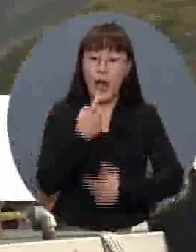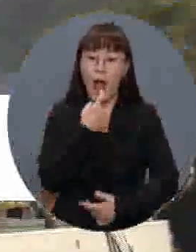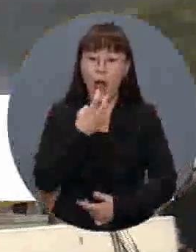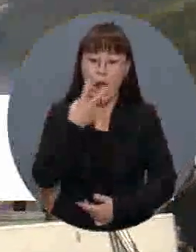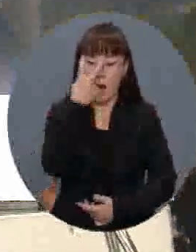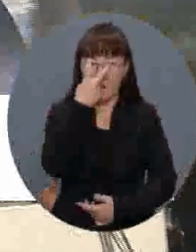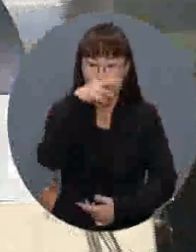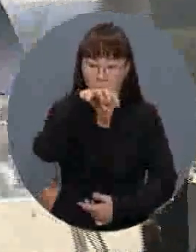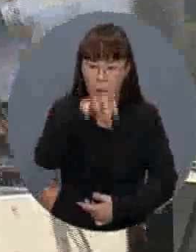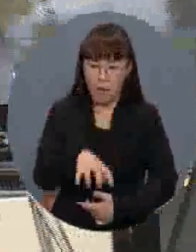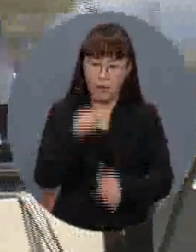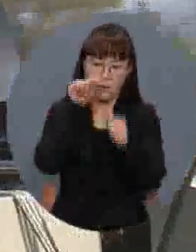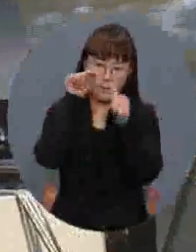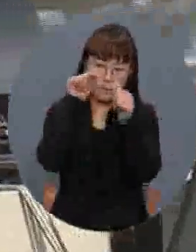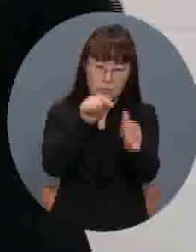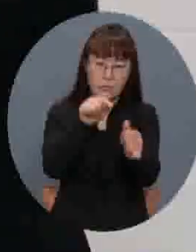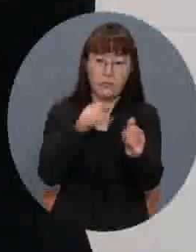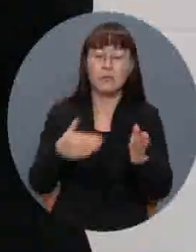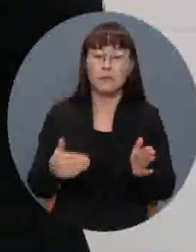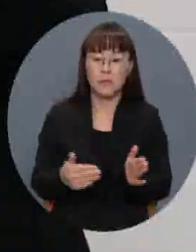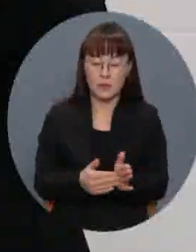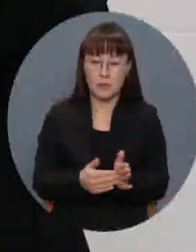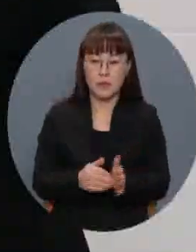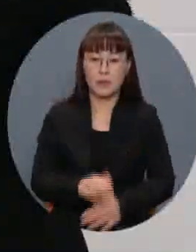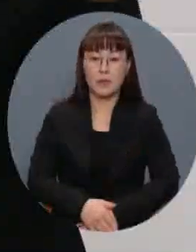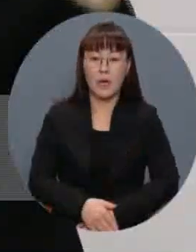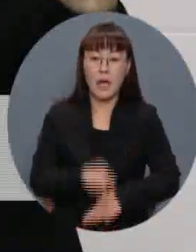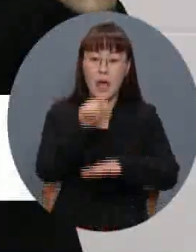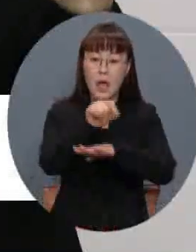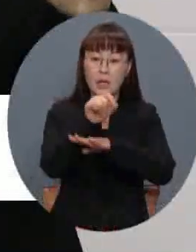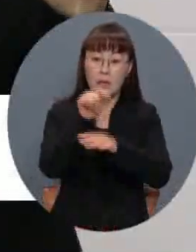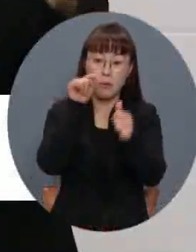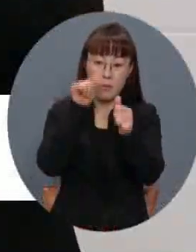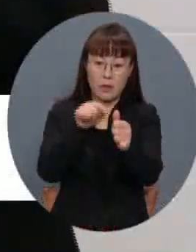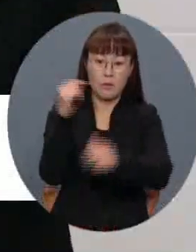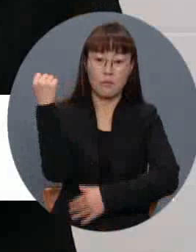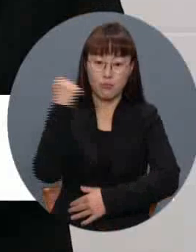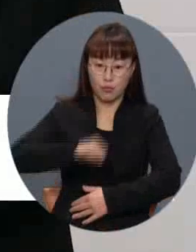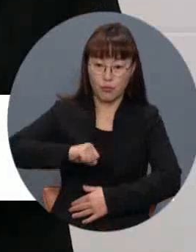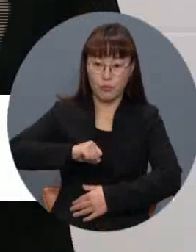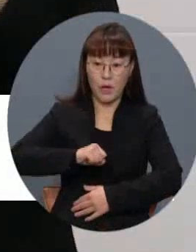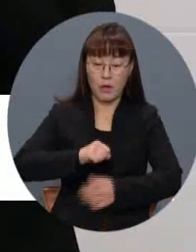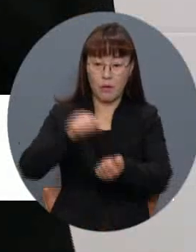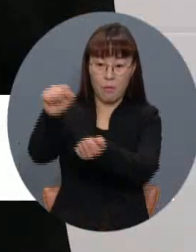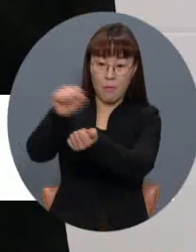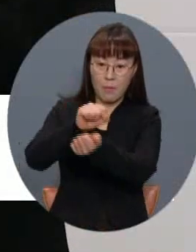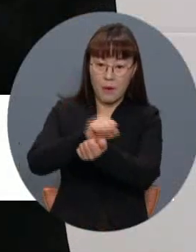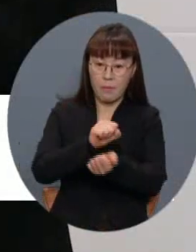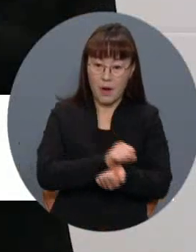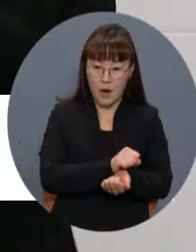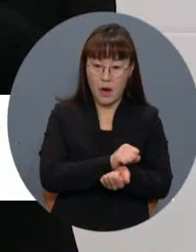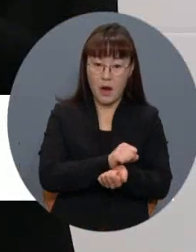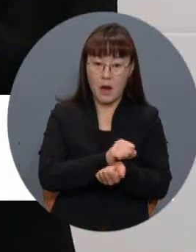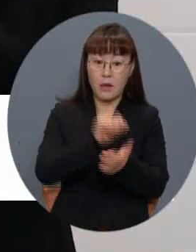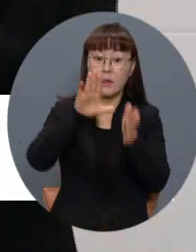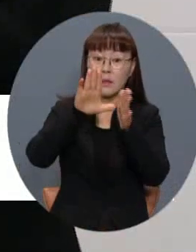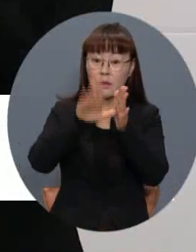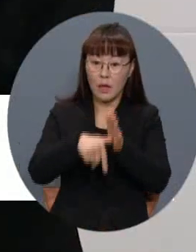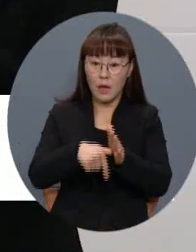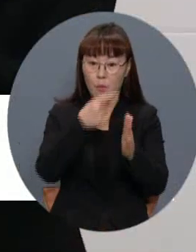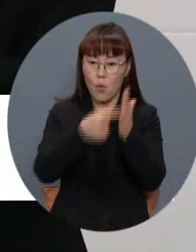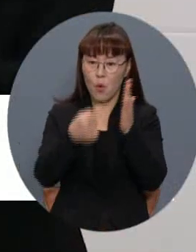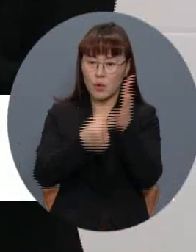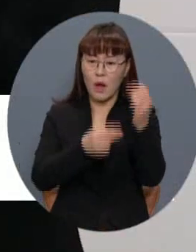검사받도록 행정명령했습니다. 행정명령 불이행으로 지역사회 전파를 초래하는 경우 구상권 청구